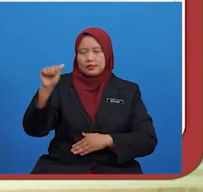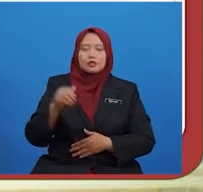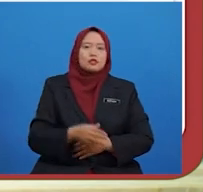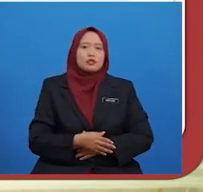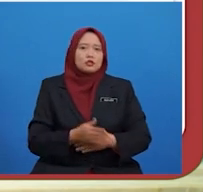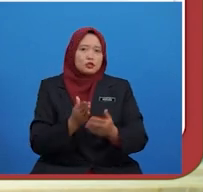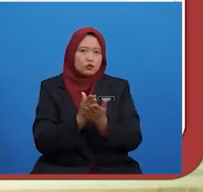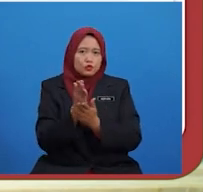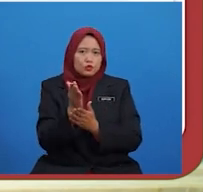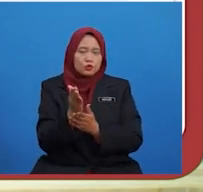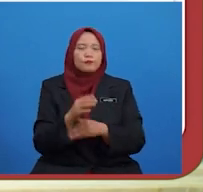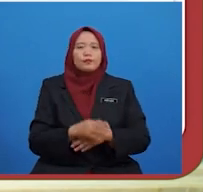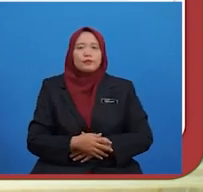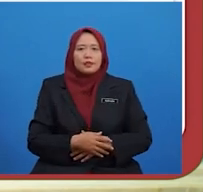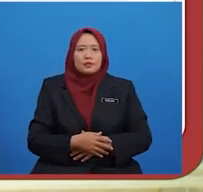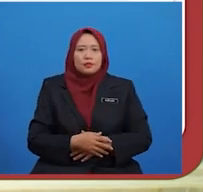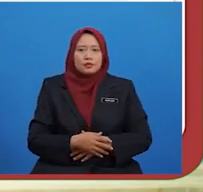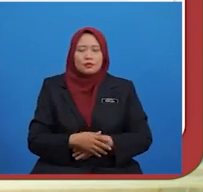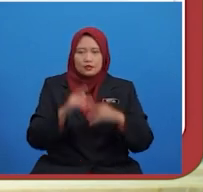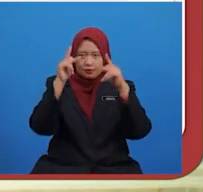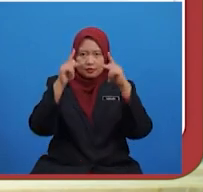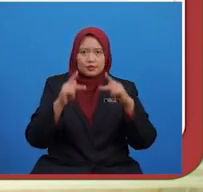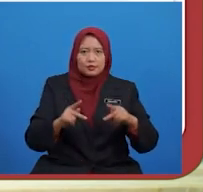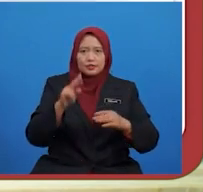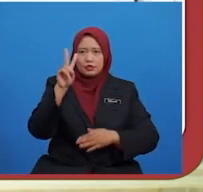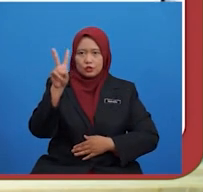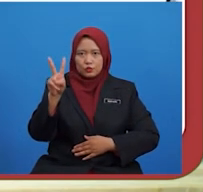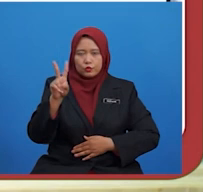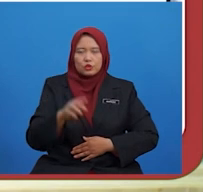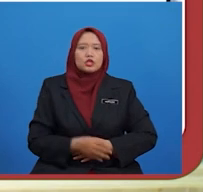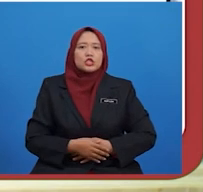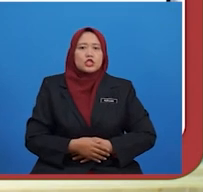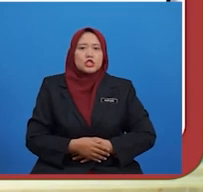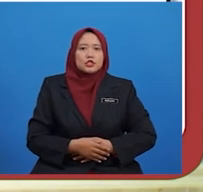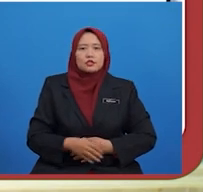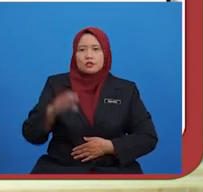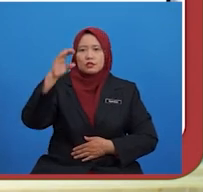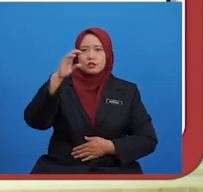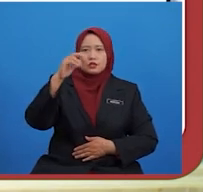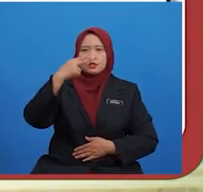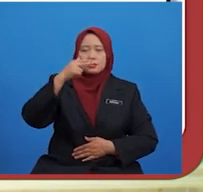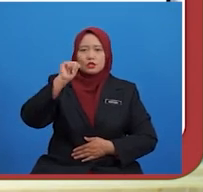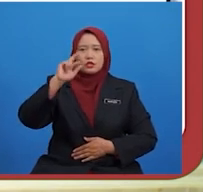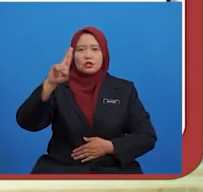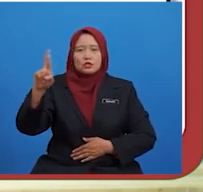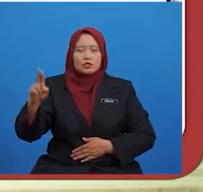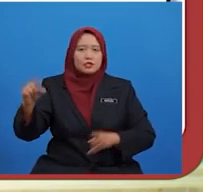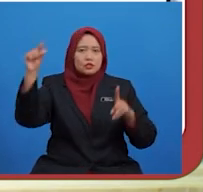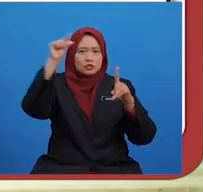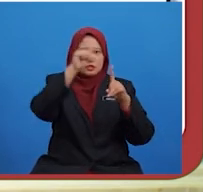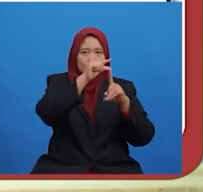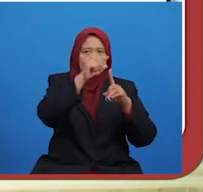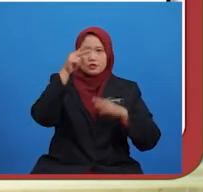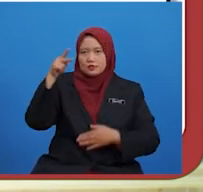serentak. Kaedah kedua pula adalah seperti berikut. Char grade semikolon.